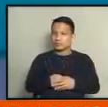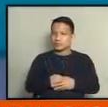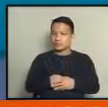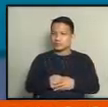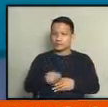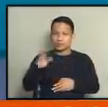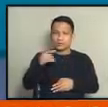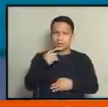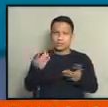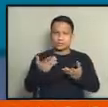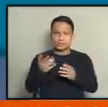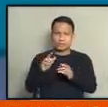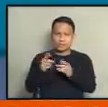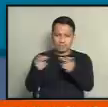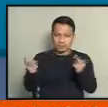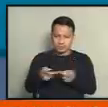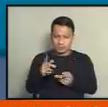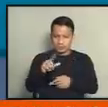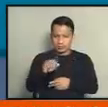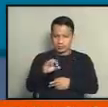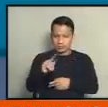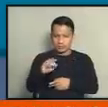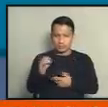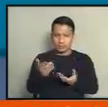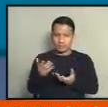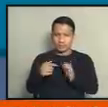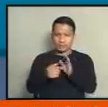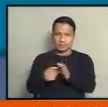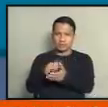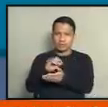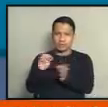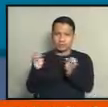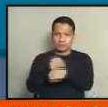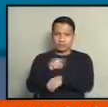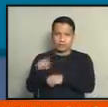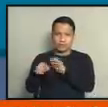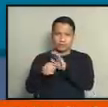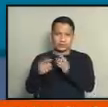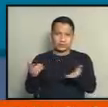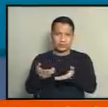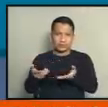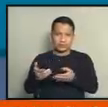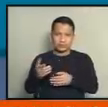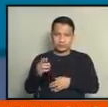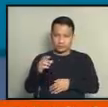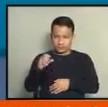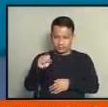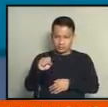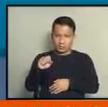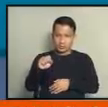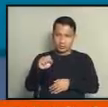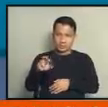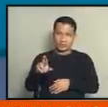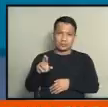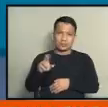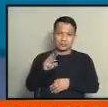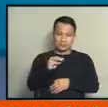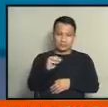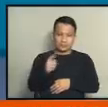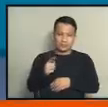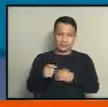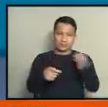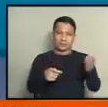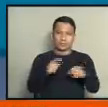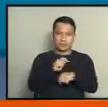po... Saan po yung location ng opisina niyo, madam? Ang opisina po namin ay nandito sa San Rafael, sa Max Building, San